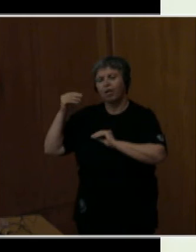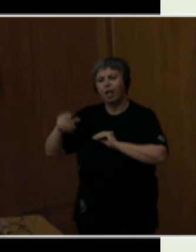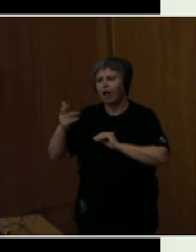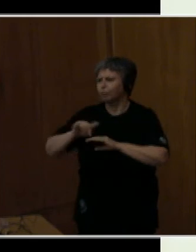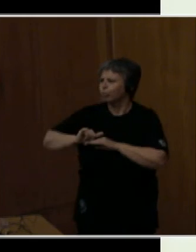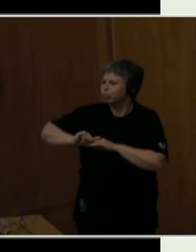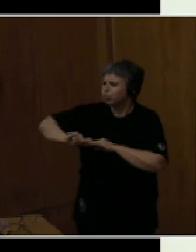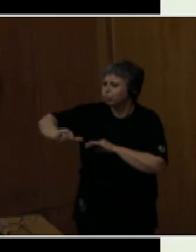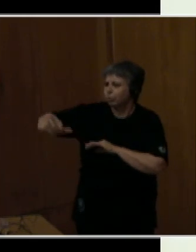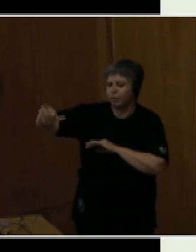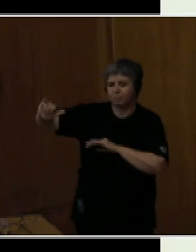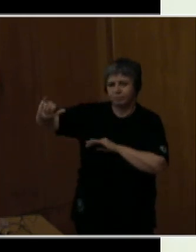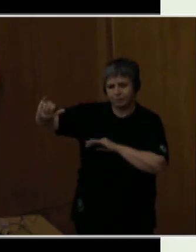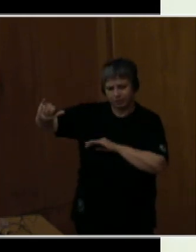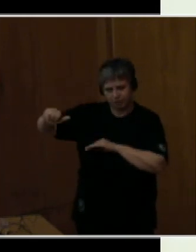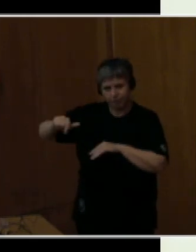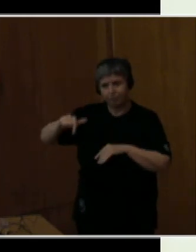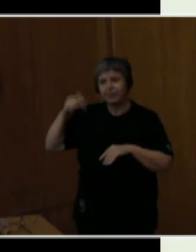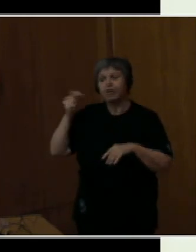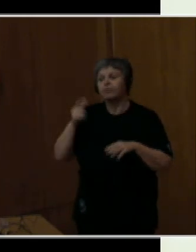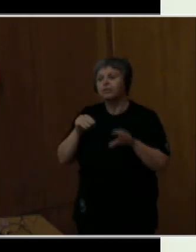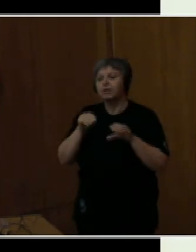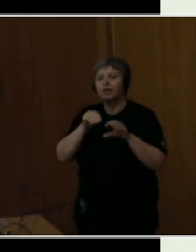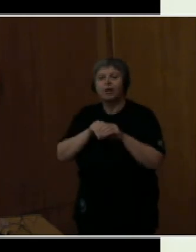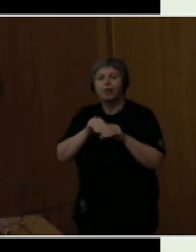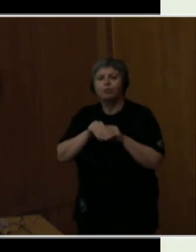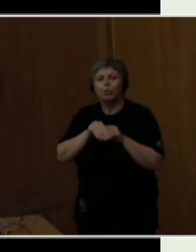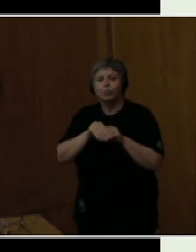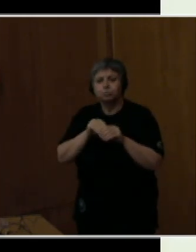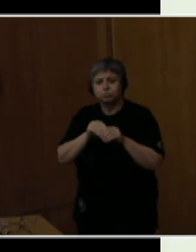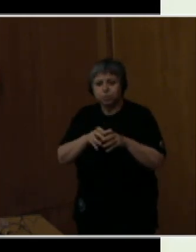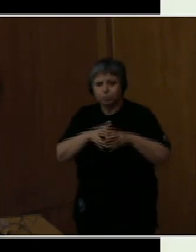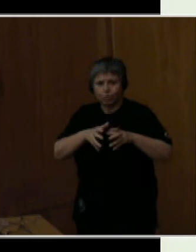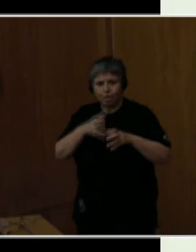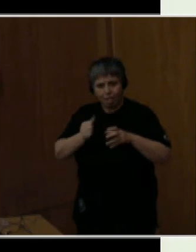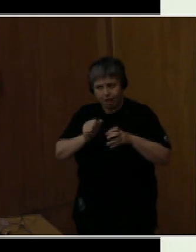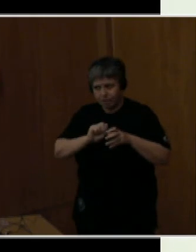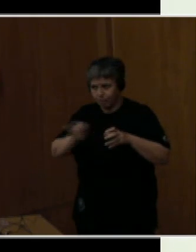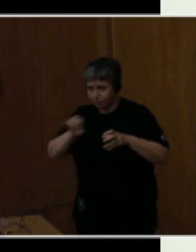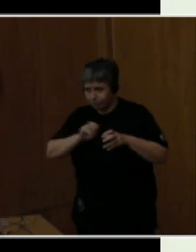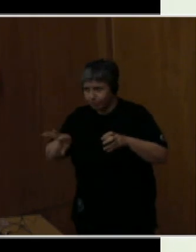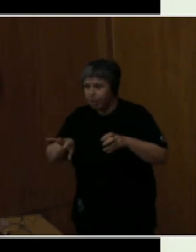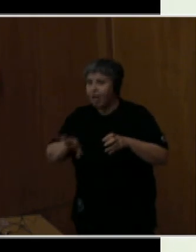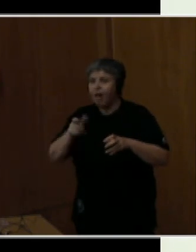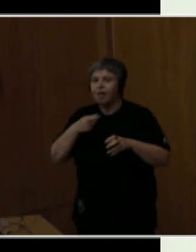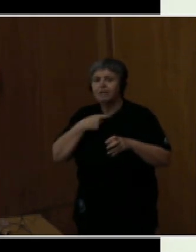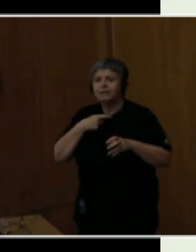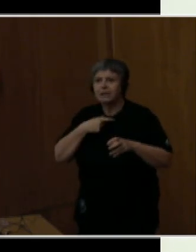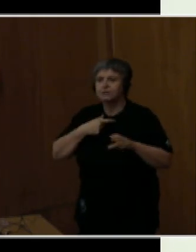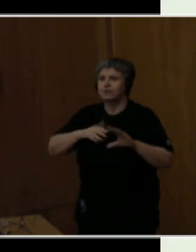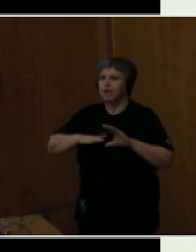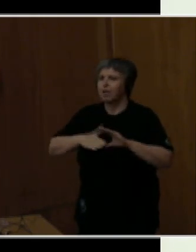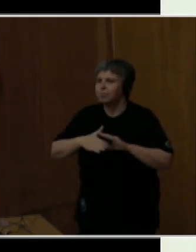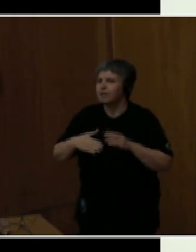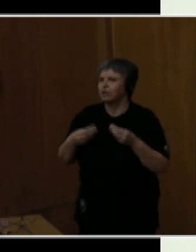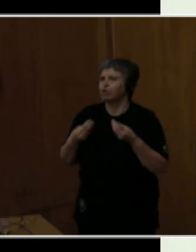αποστάσεις. Η αύξηση της χωρητικότητας οδηγεί όμως σε αύξηση παράλληλη και των υπηρεσιών και των εφαρμογών και